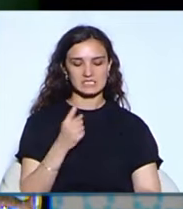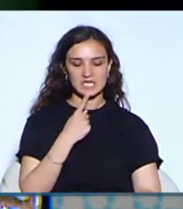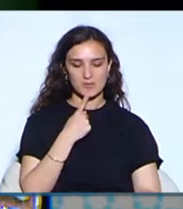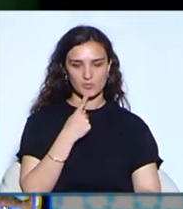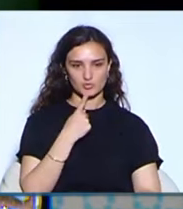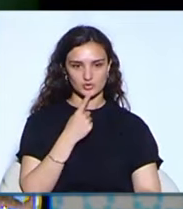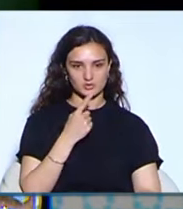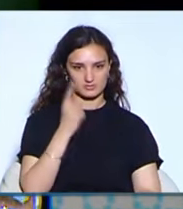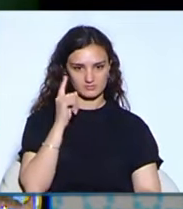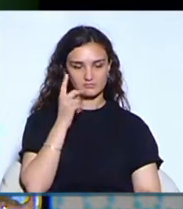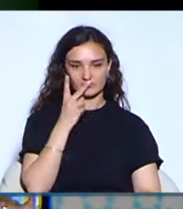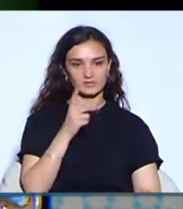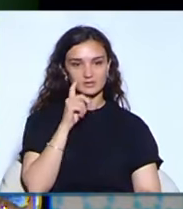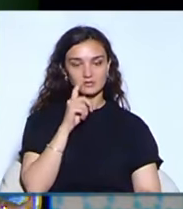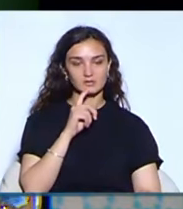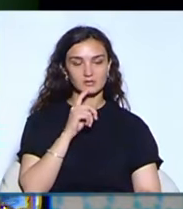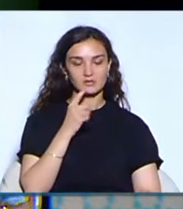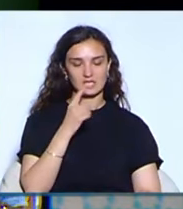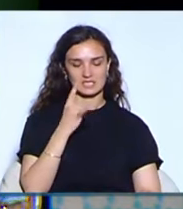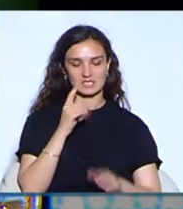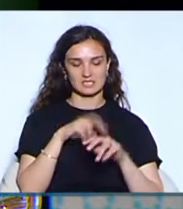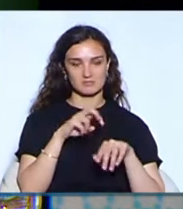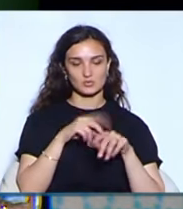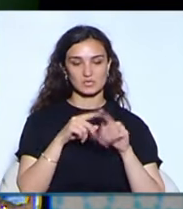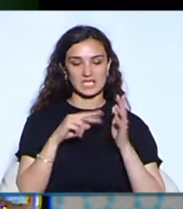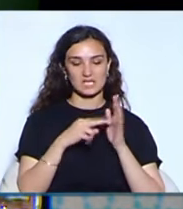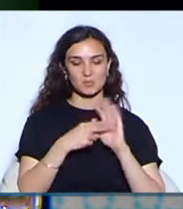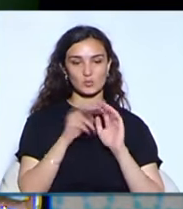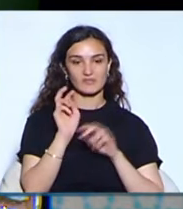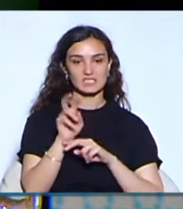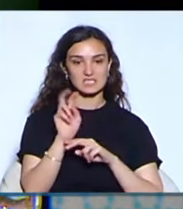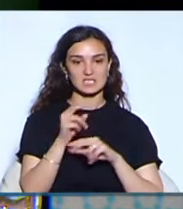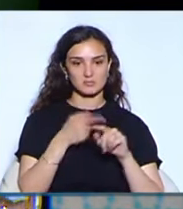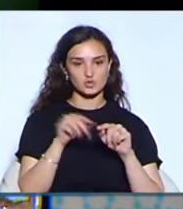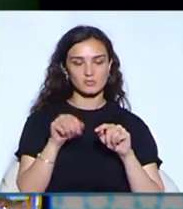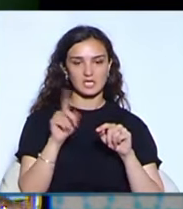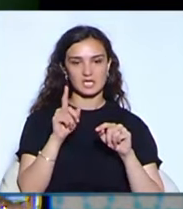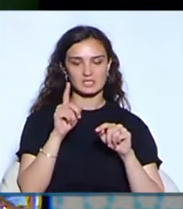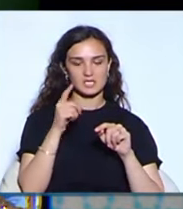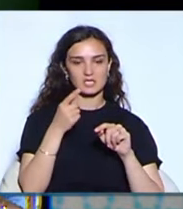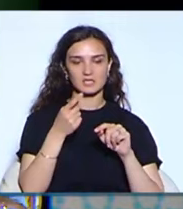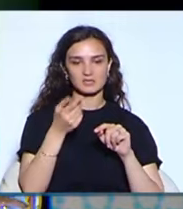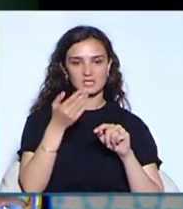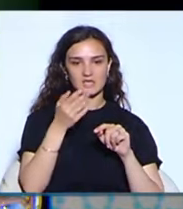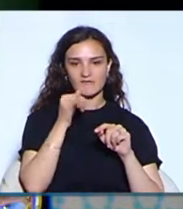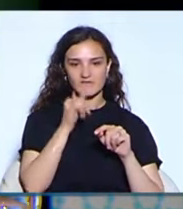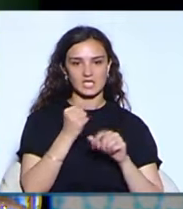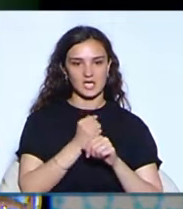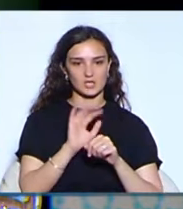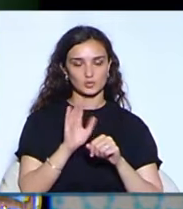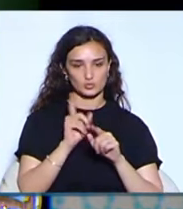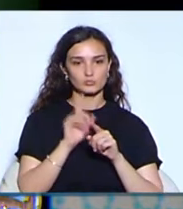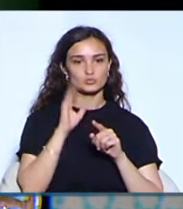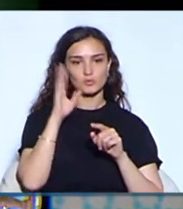გამორჩეს, გესმით? და ეს როდესაც არის გეგმიური ვიზიტები, იქ რაღაცა გამოეპაროს. შეიძლება შობელმაც ვერ